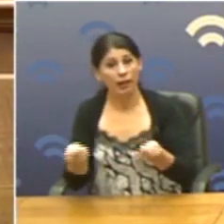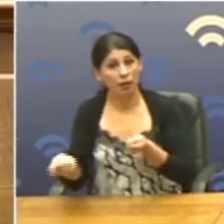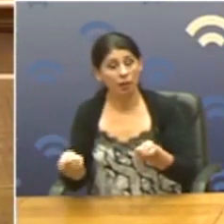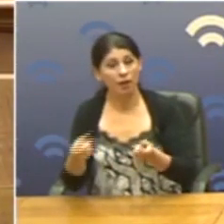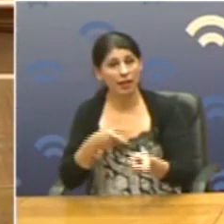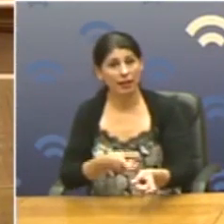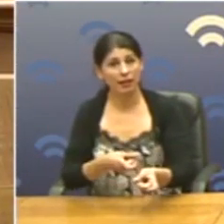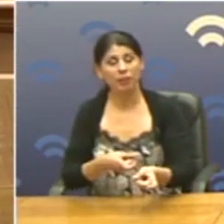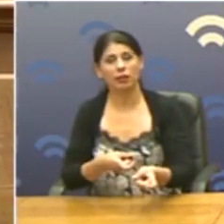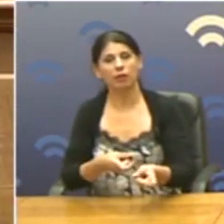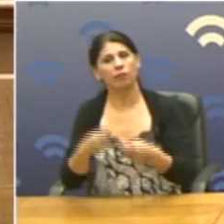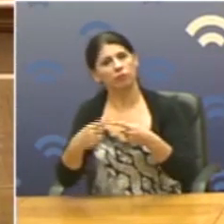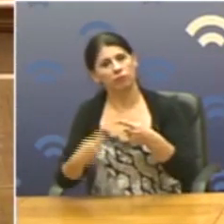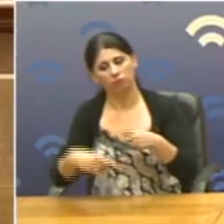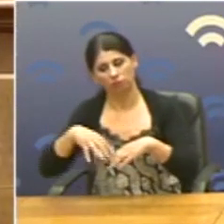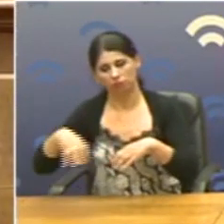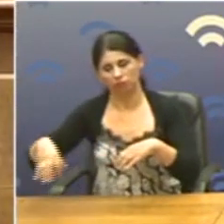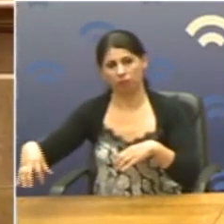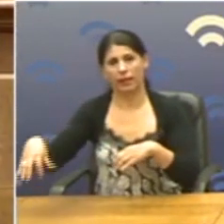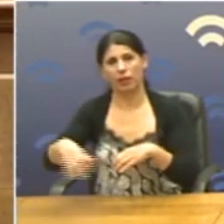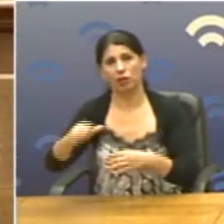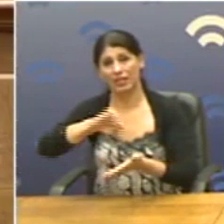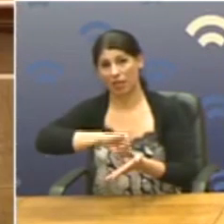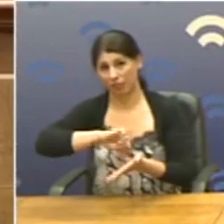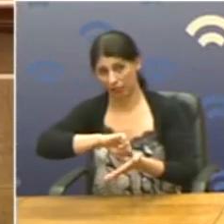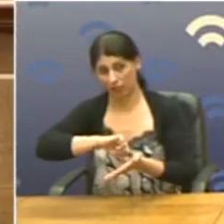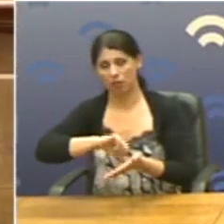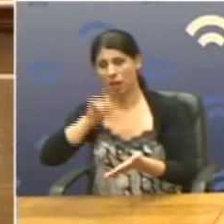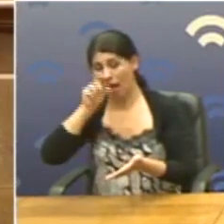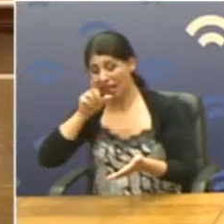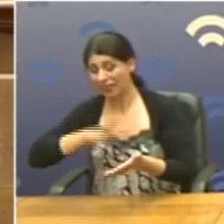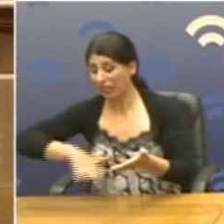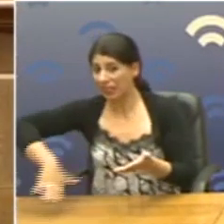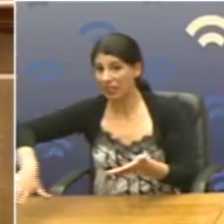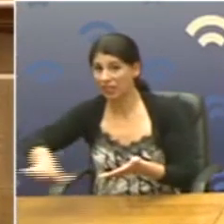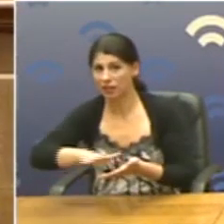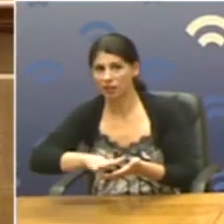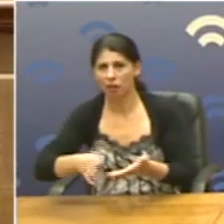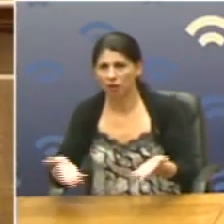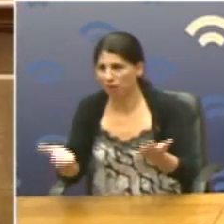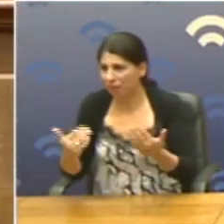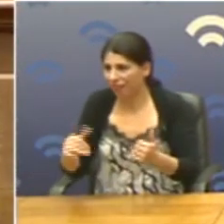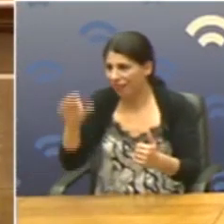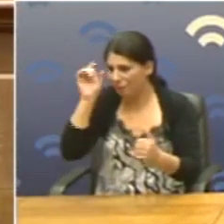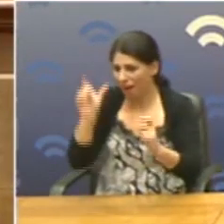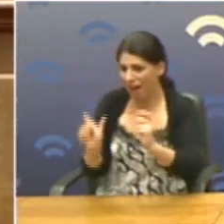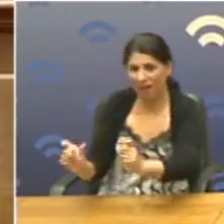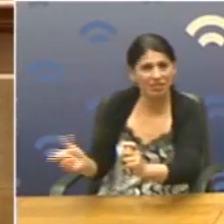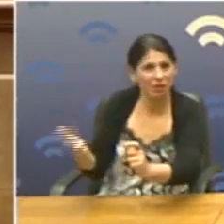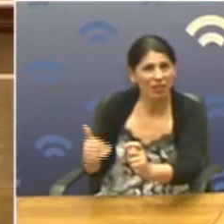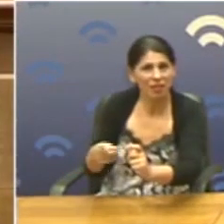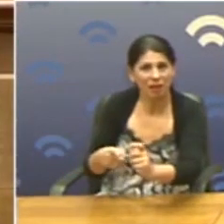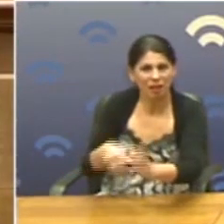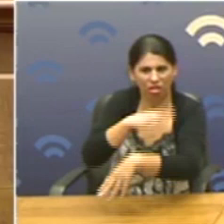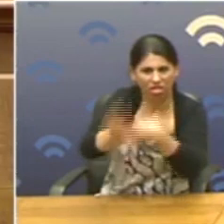εγκλήματος σε διάφορες περιοχές της Αθήνας, της Αττικής, που ούτε άσυλο υπάρχει, ούτε